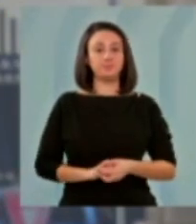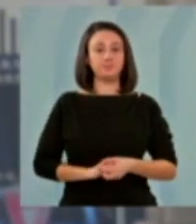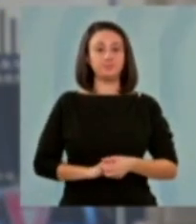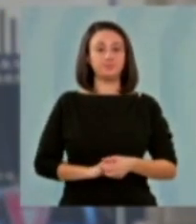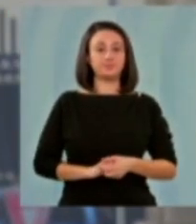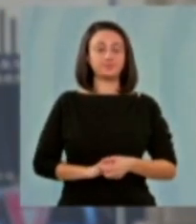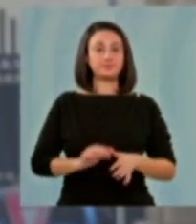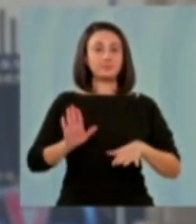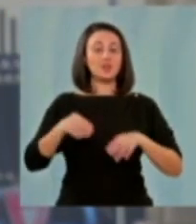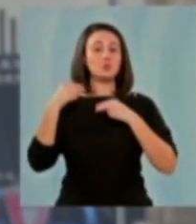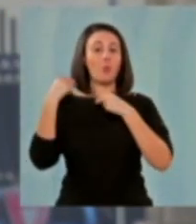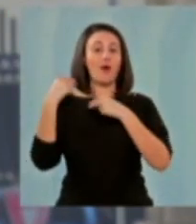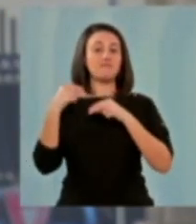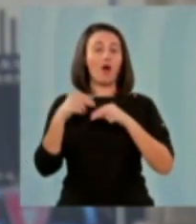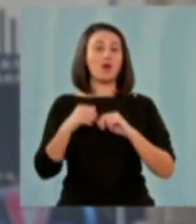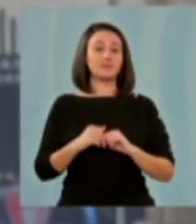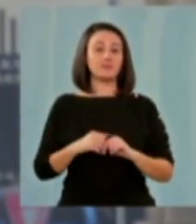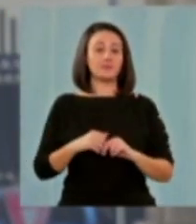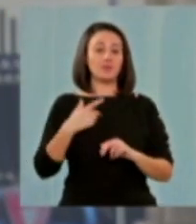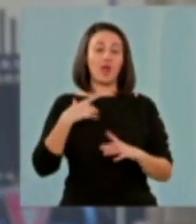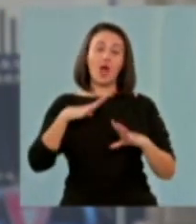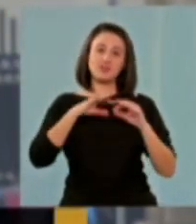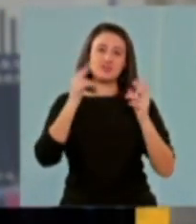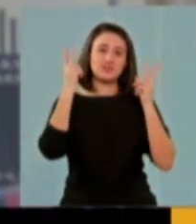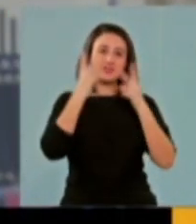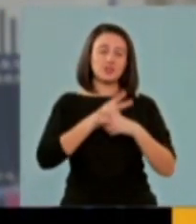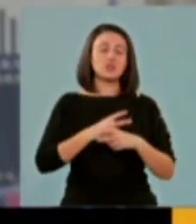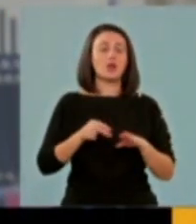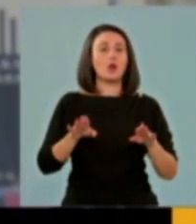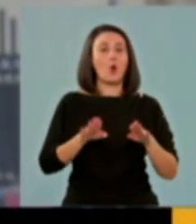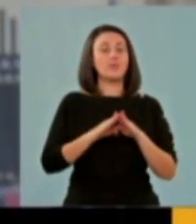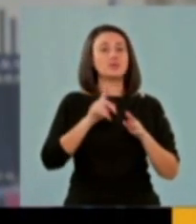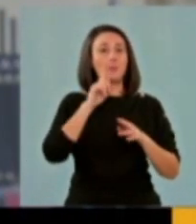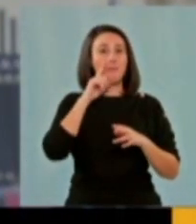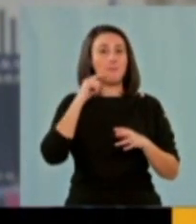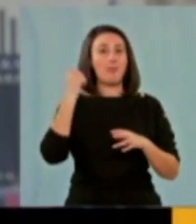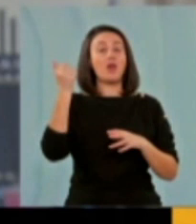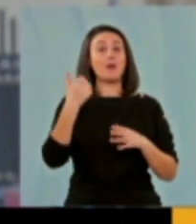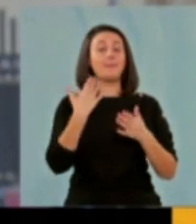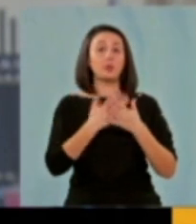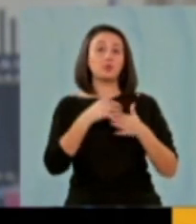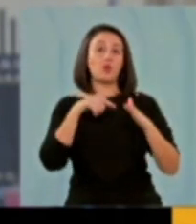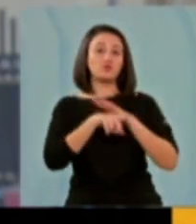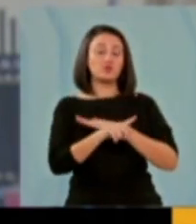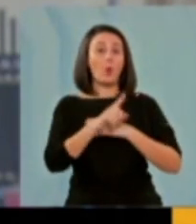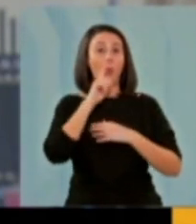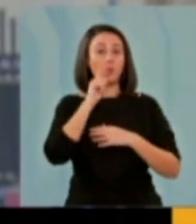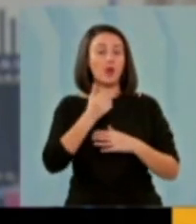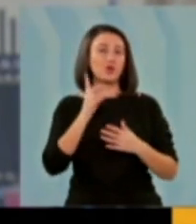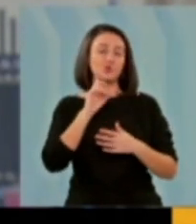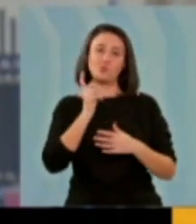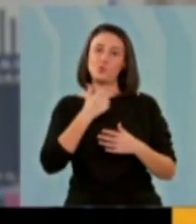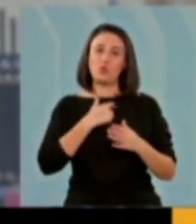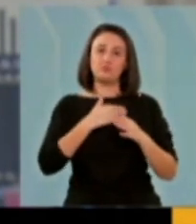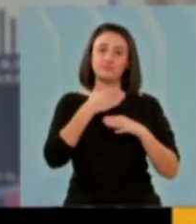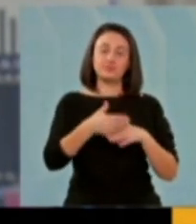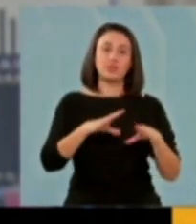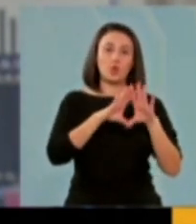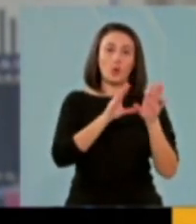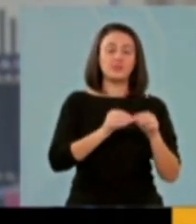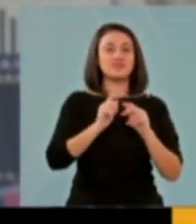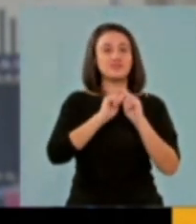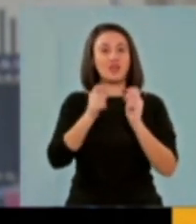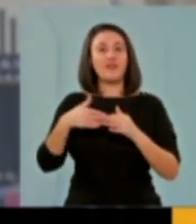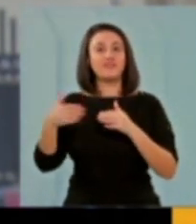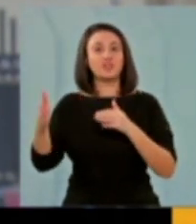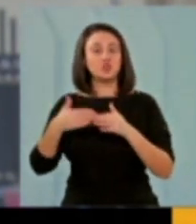Ministrul de Externe Bogdan aurescu a găsit înțelegere la omologul sau maghiare pe tema refugiilor Ucraina care nu puteau trage din România în